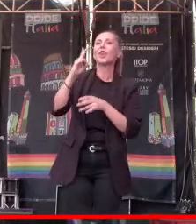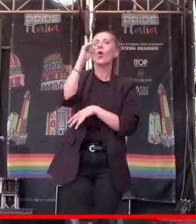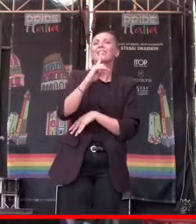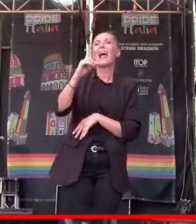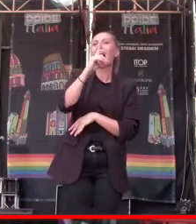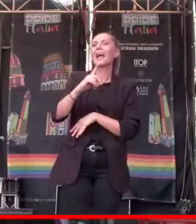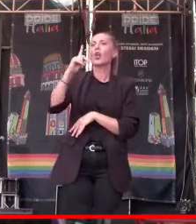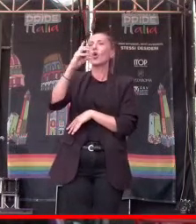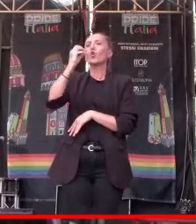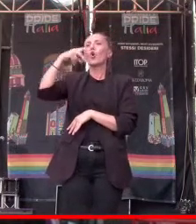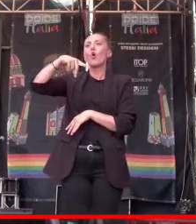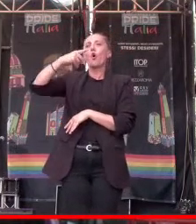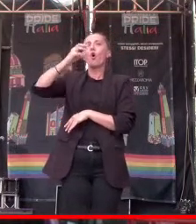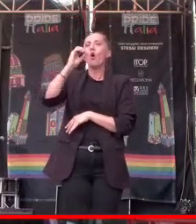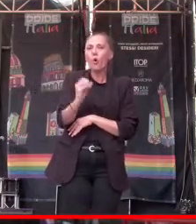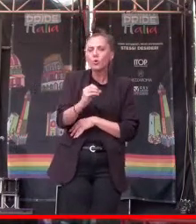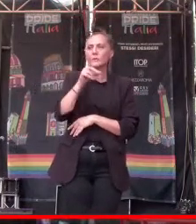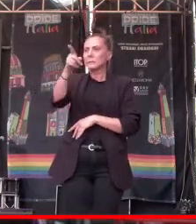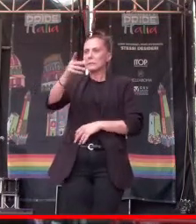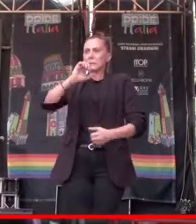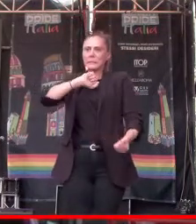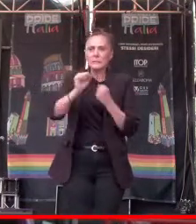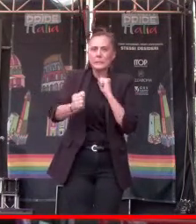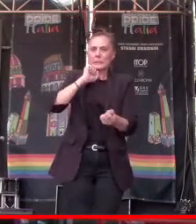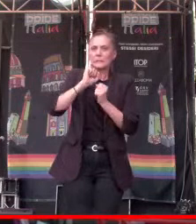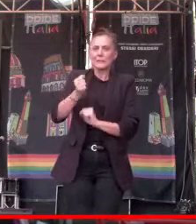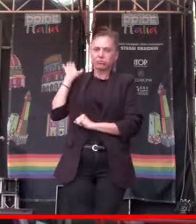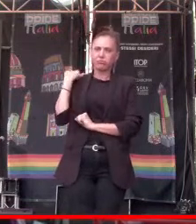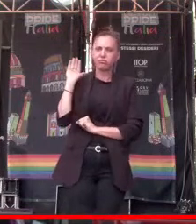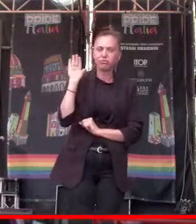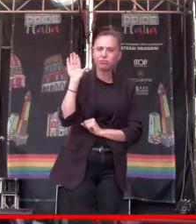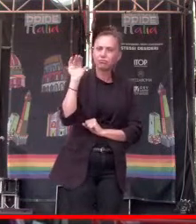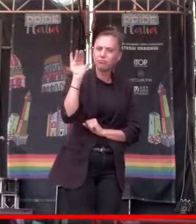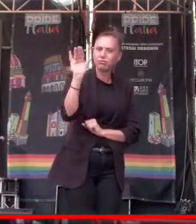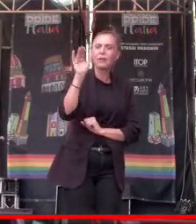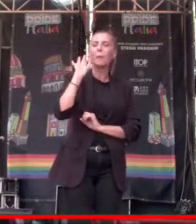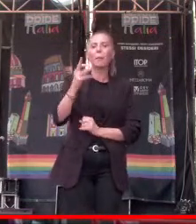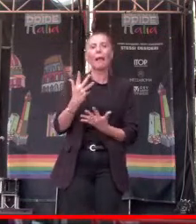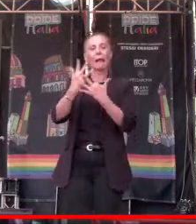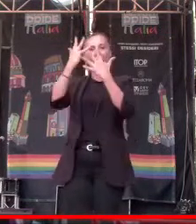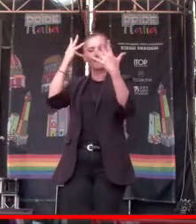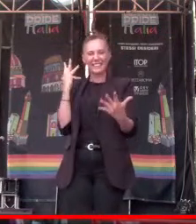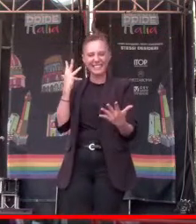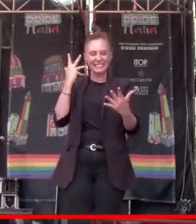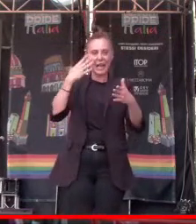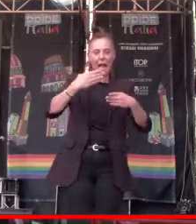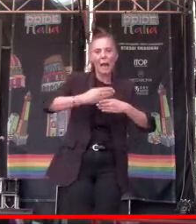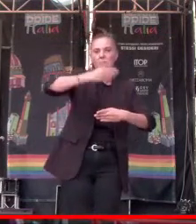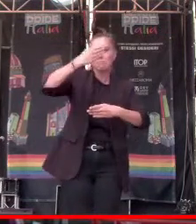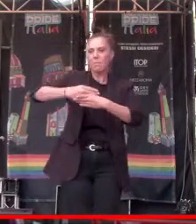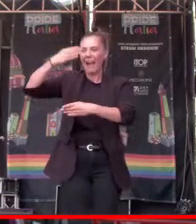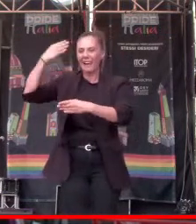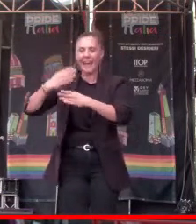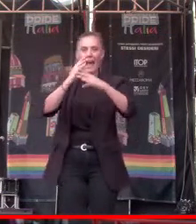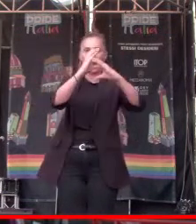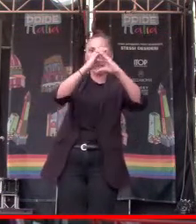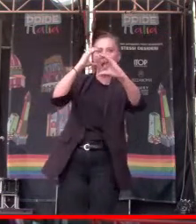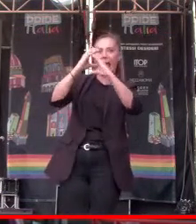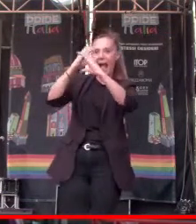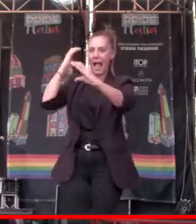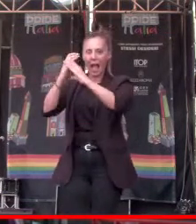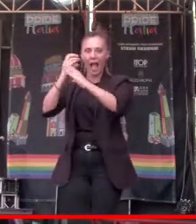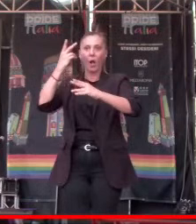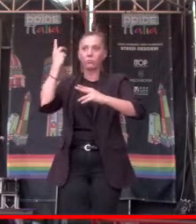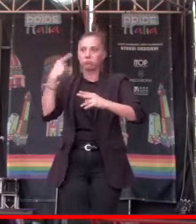un altro che si sbatte quotidianamente per evidenziare tutte le barriere che stanno nei mezzi di trasporto e in giro